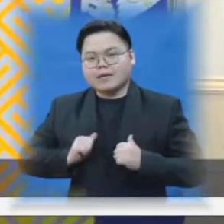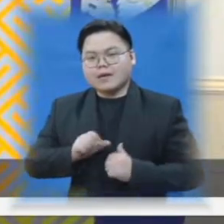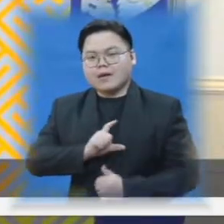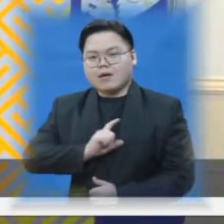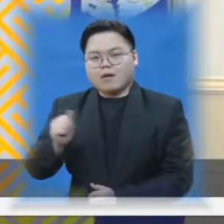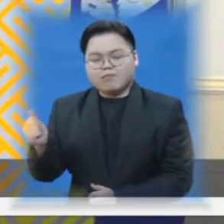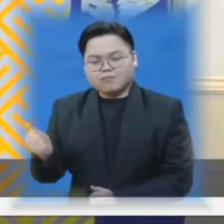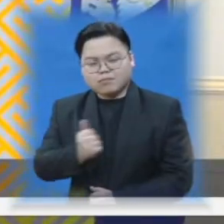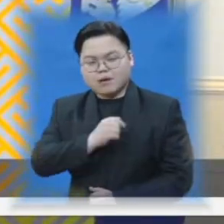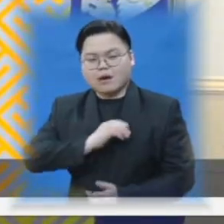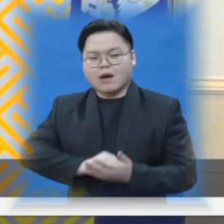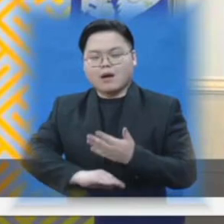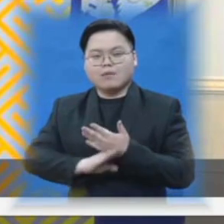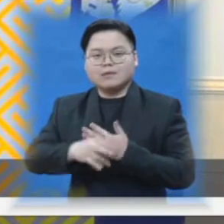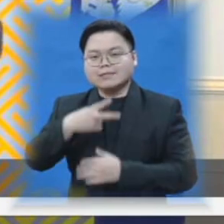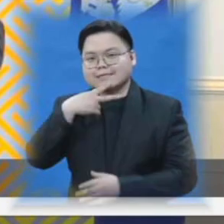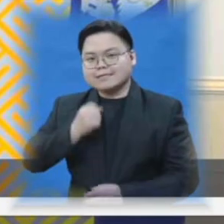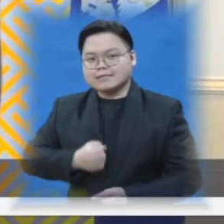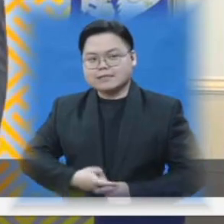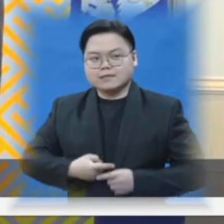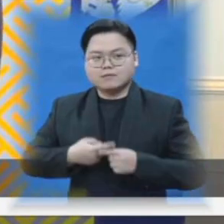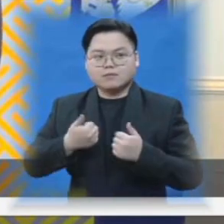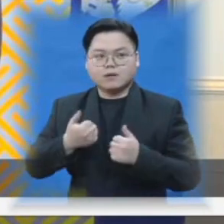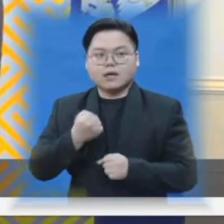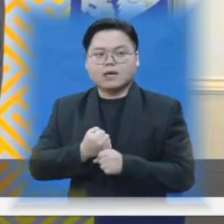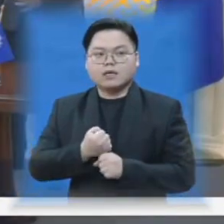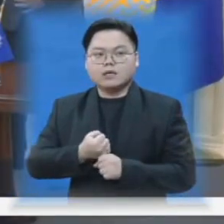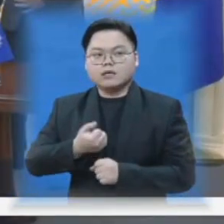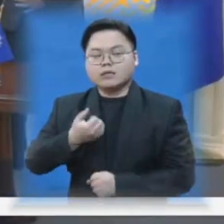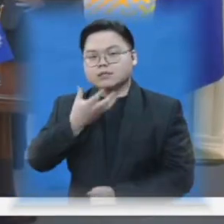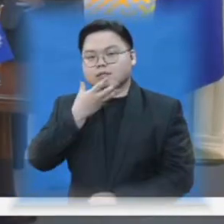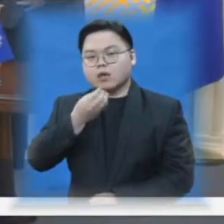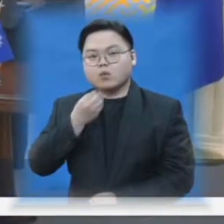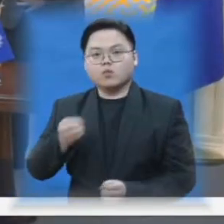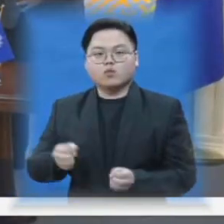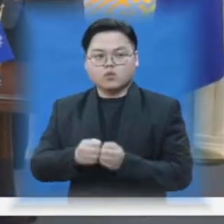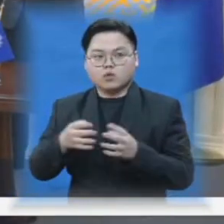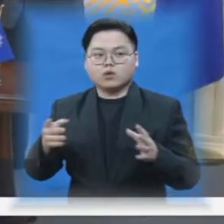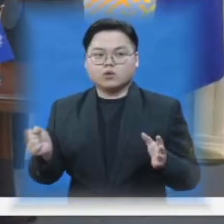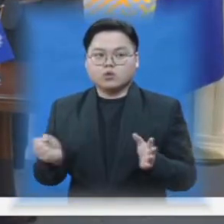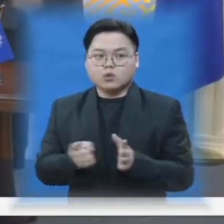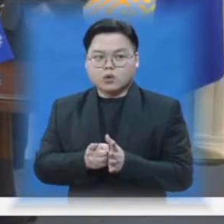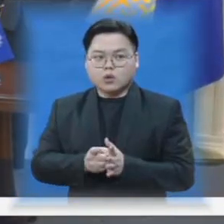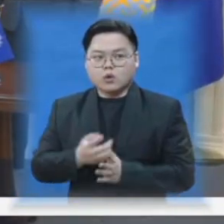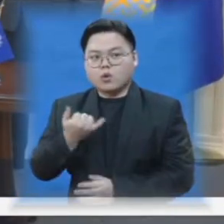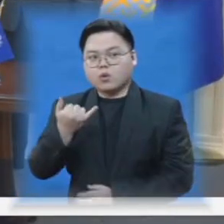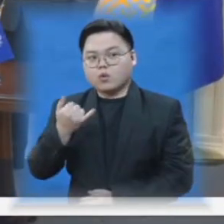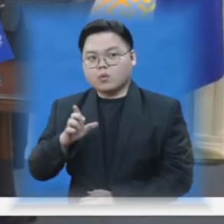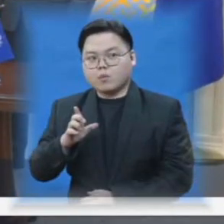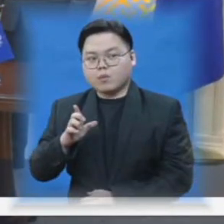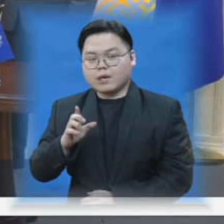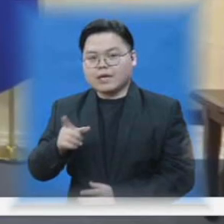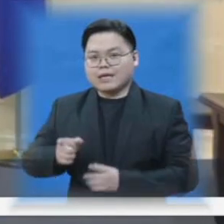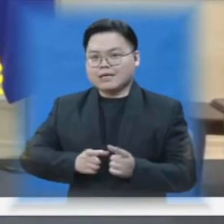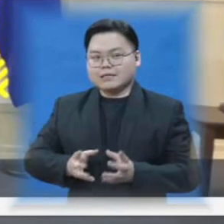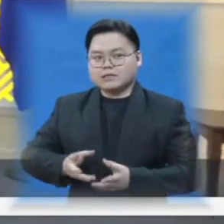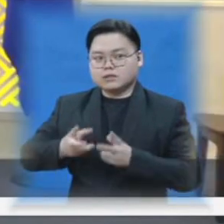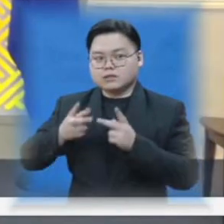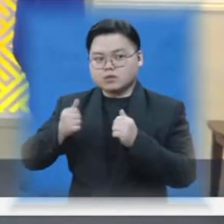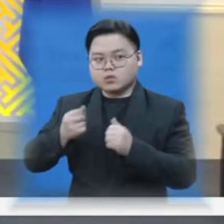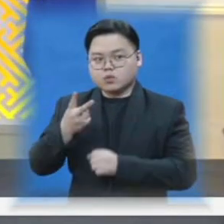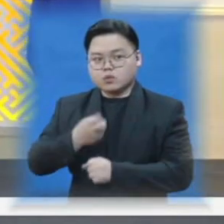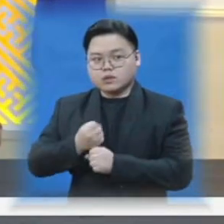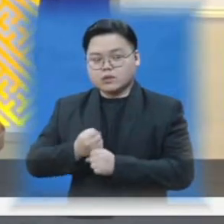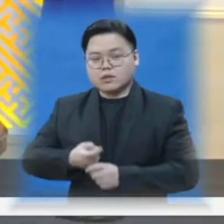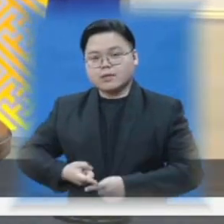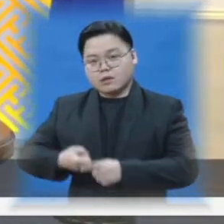цалин хөлсийг нөсгөх, ажиллах таатай орчин бүрдүүлэхийн чухал юм. Нөгөө талаас нийслэлд ажлын байр нэмэгдүүлэх, эдийн засгийг тэлэх суур нөхцөлийг бүрдүүлэх